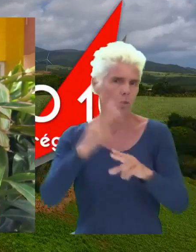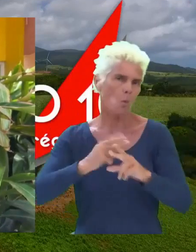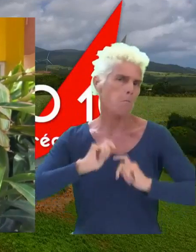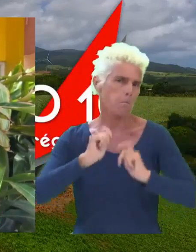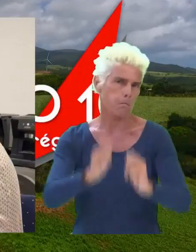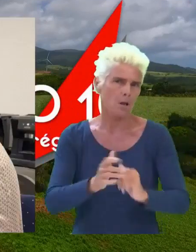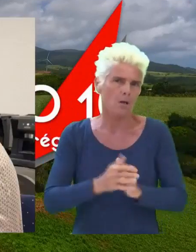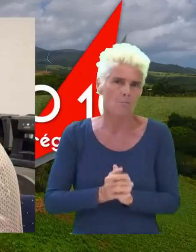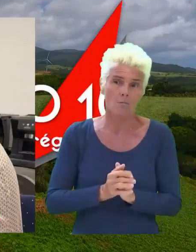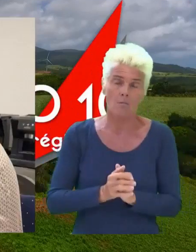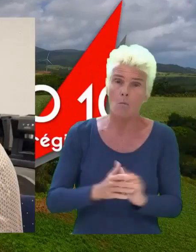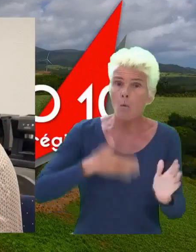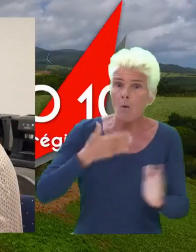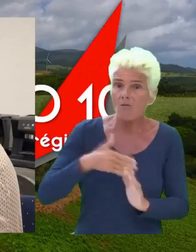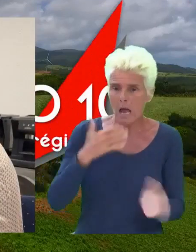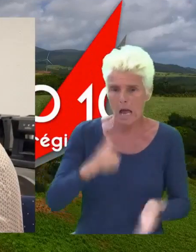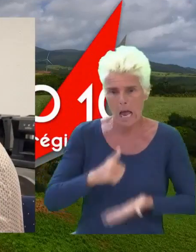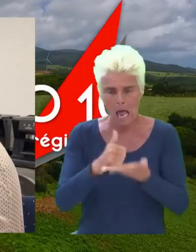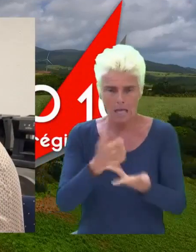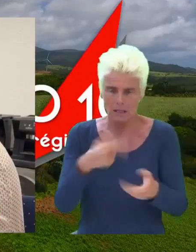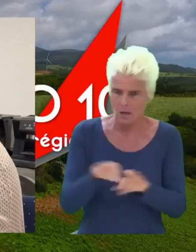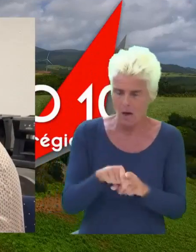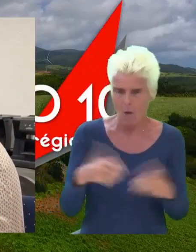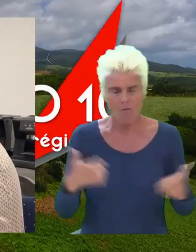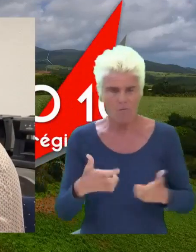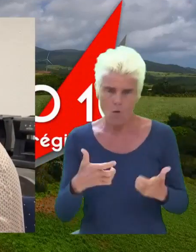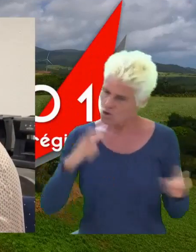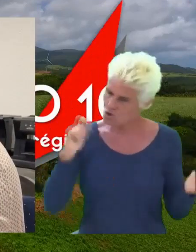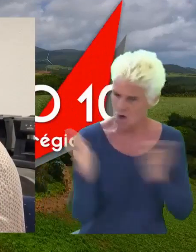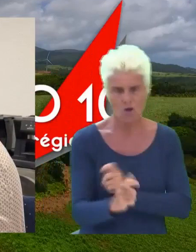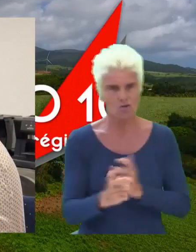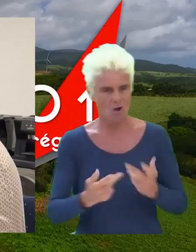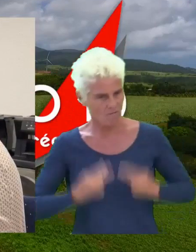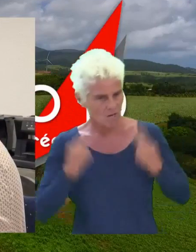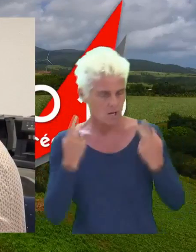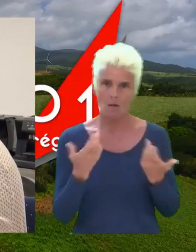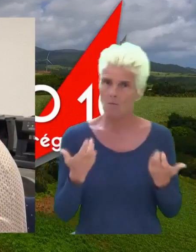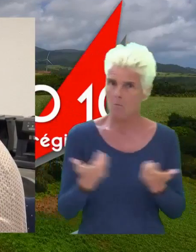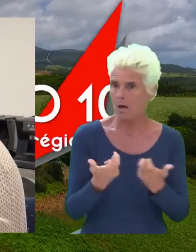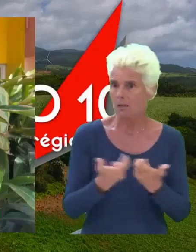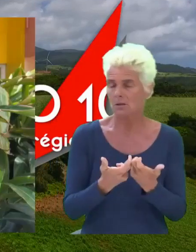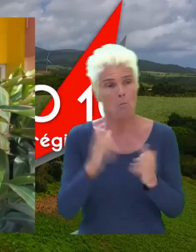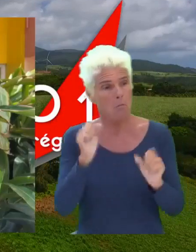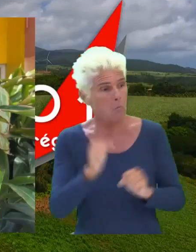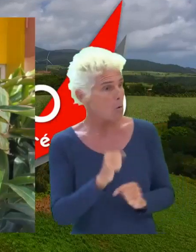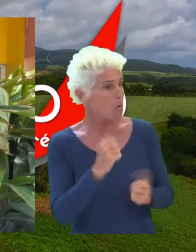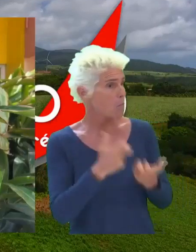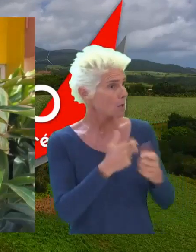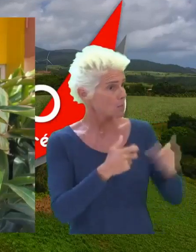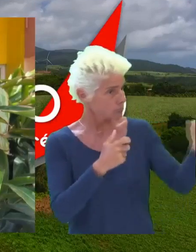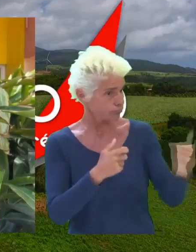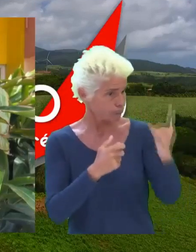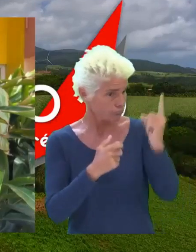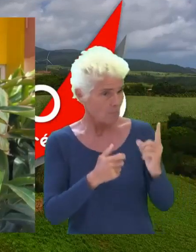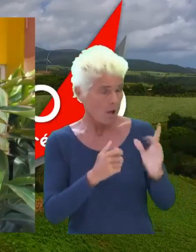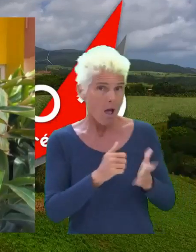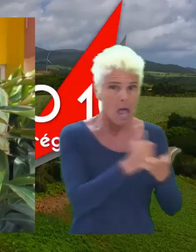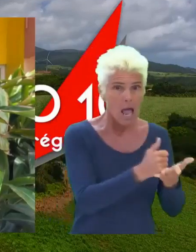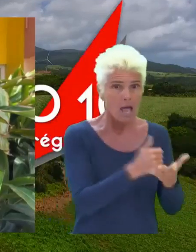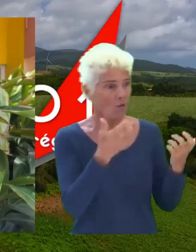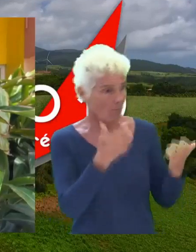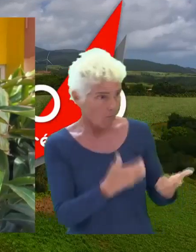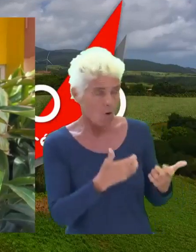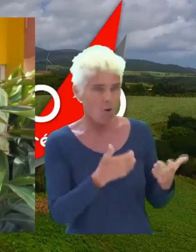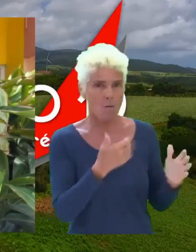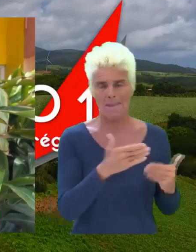aider les personnes à engager le changement donc j'ai envie de dire que on peut venir en aide à une personne dite lambda qui voudrait